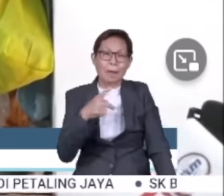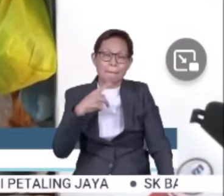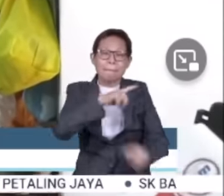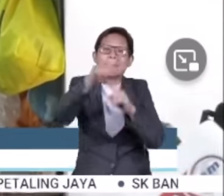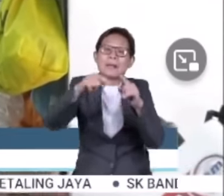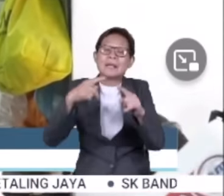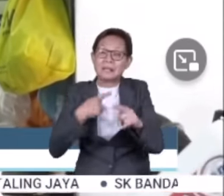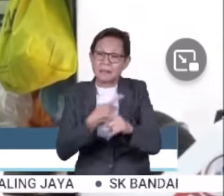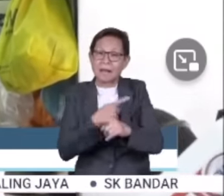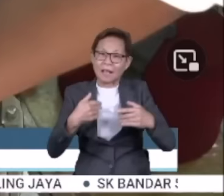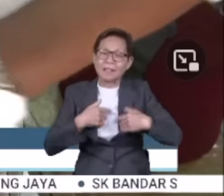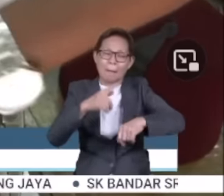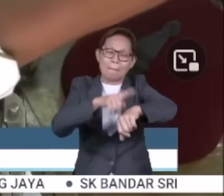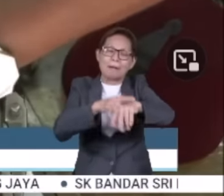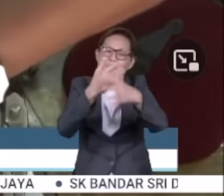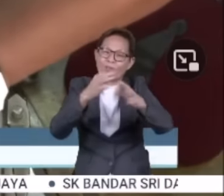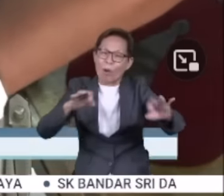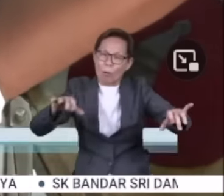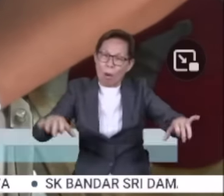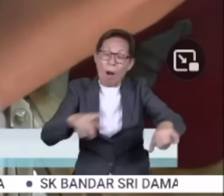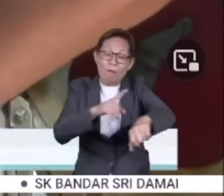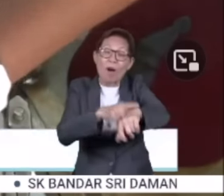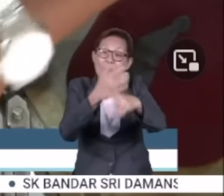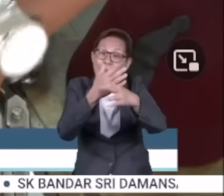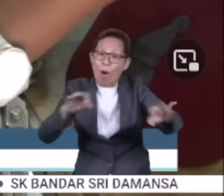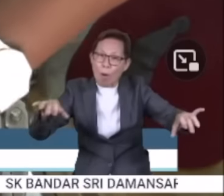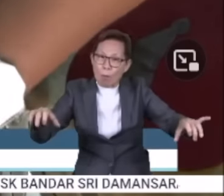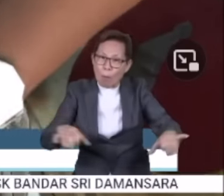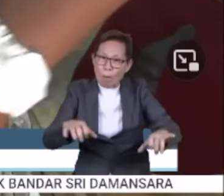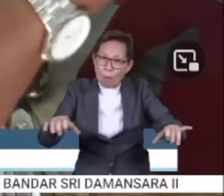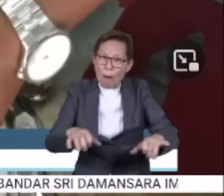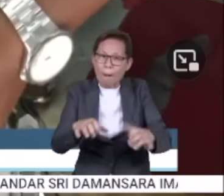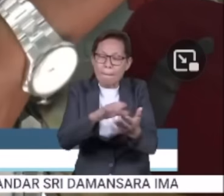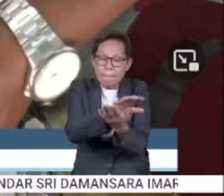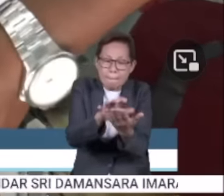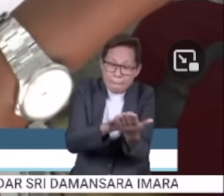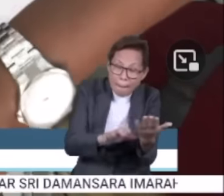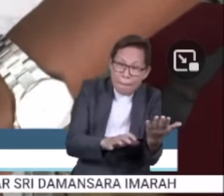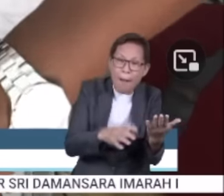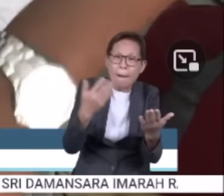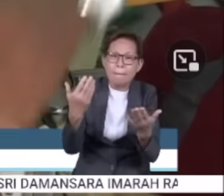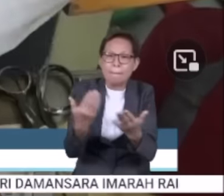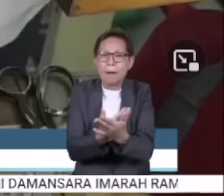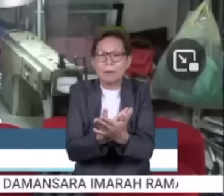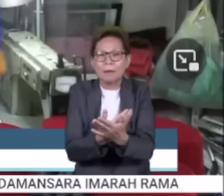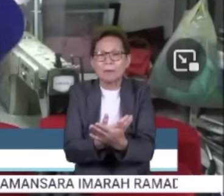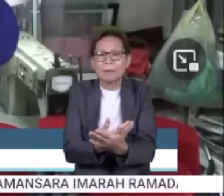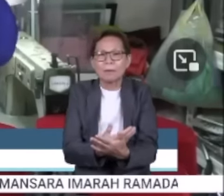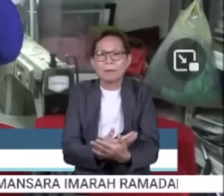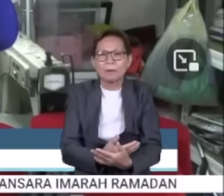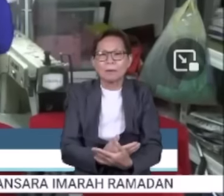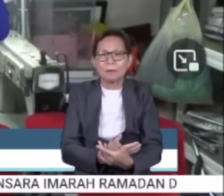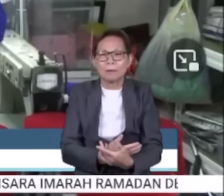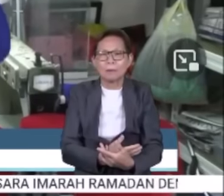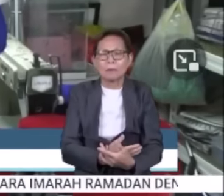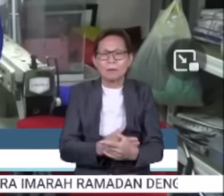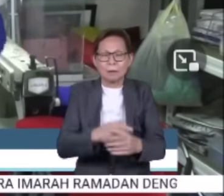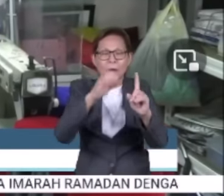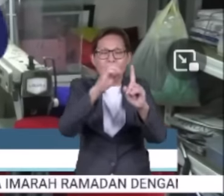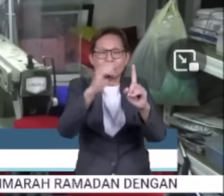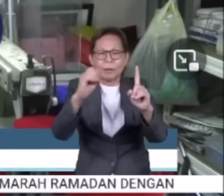ada free time, kita buat satu-satu pelan-pelan, baru kita 100% kita kena